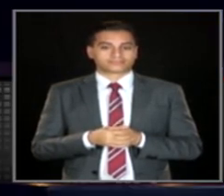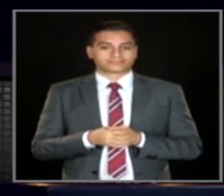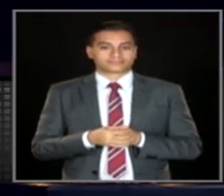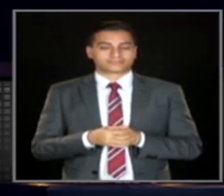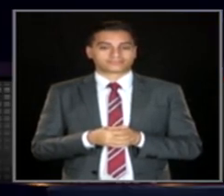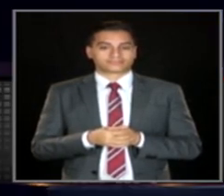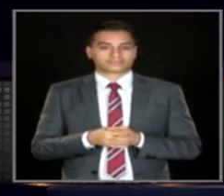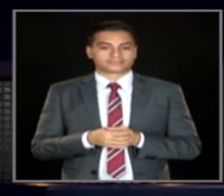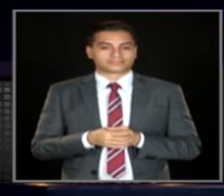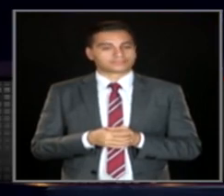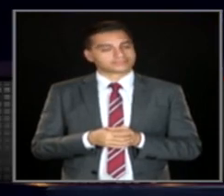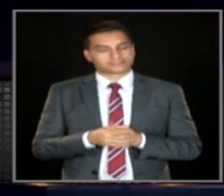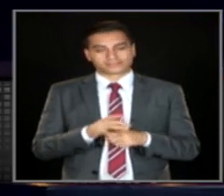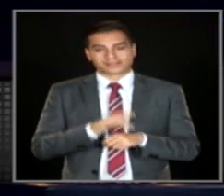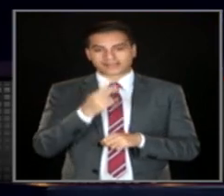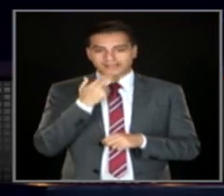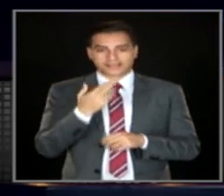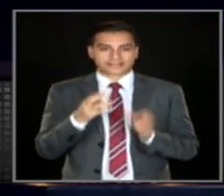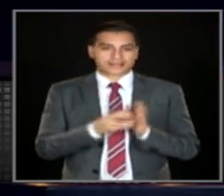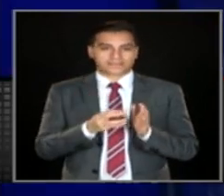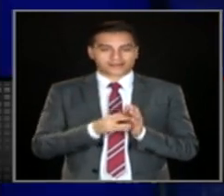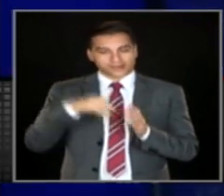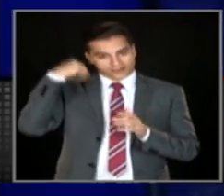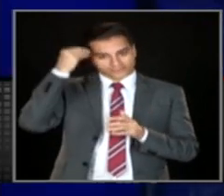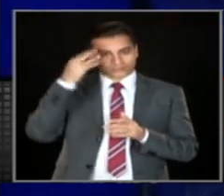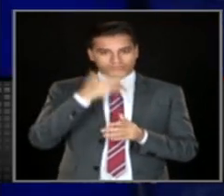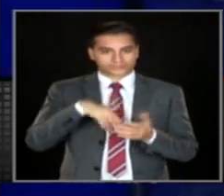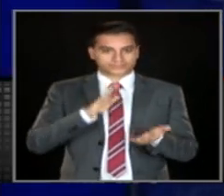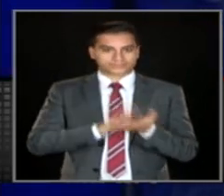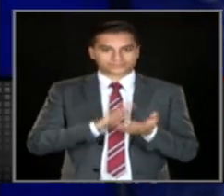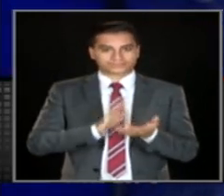هارد لك جامعة كفر الشيخ. نحيي كلنا جامعة كفر الشيخ.